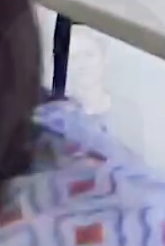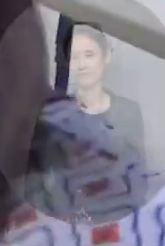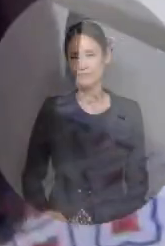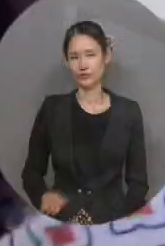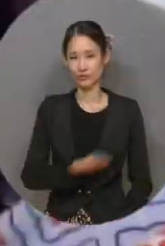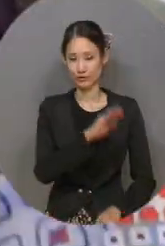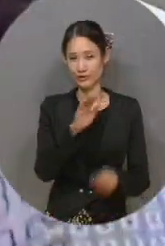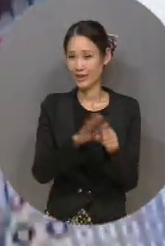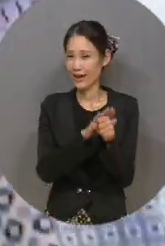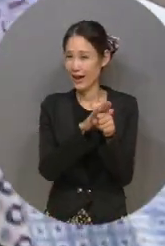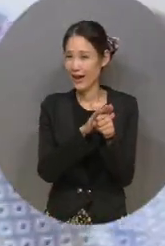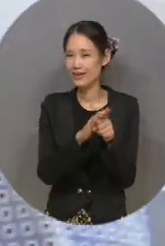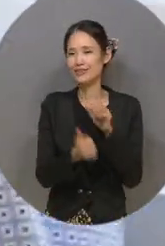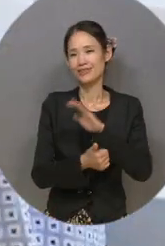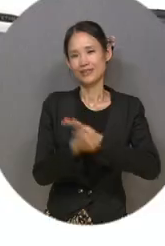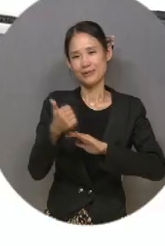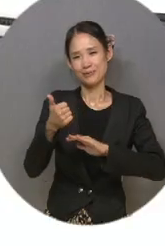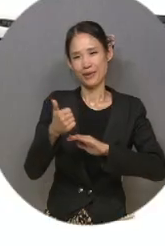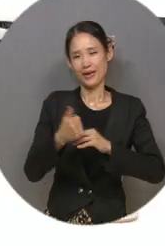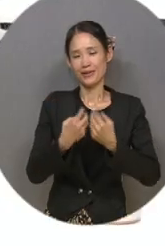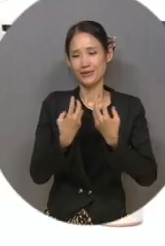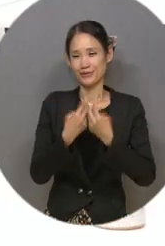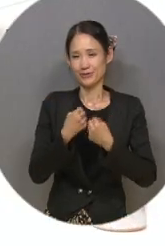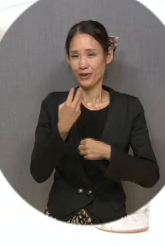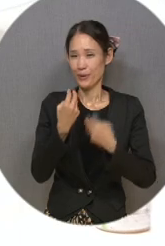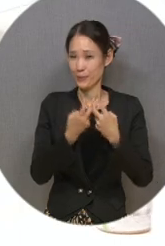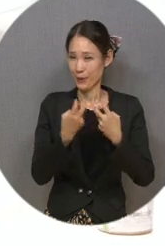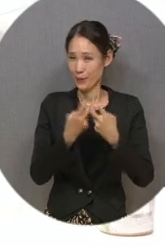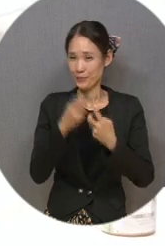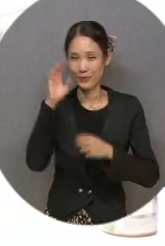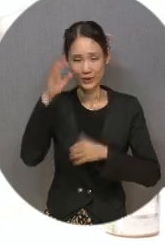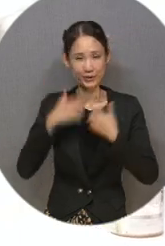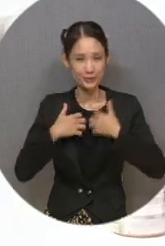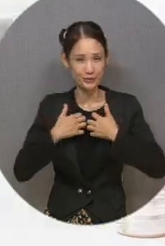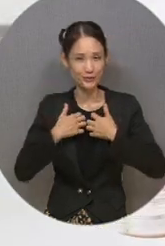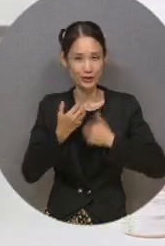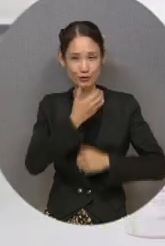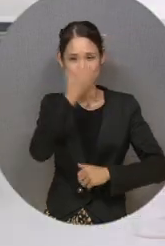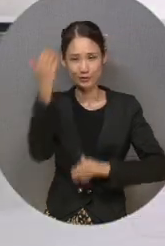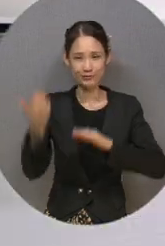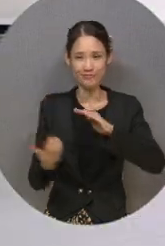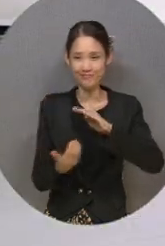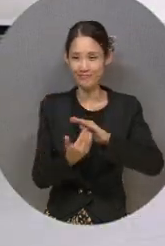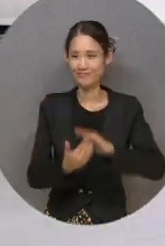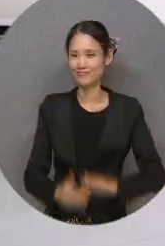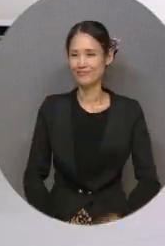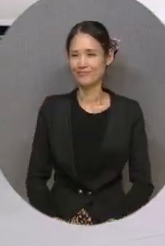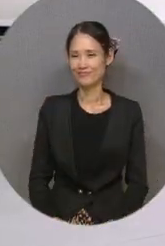우리가 사랑한 희망의 수식, 미디어 크리에이터의 꿈을 이룹니다.